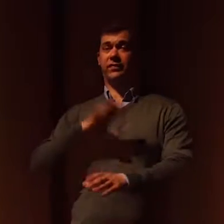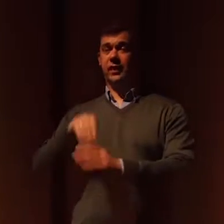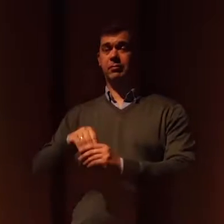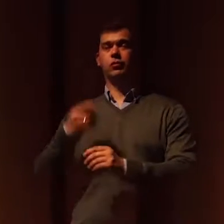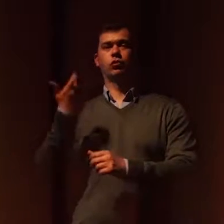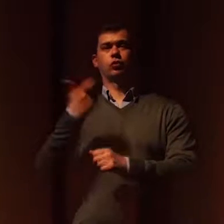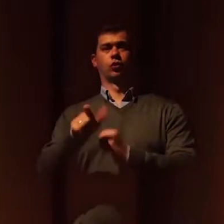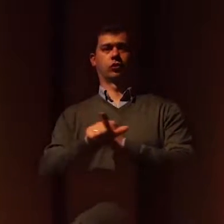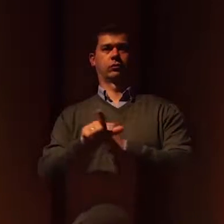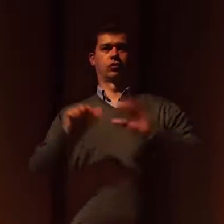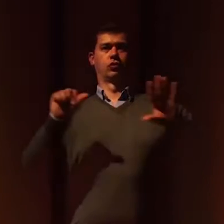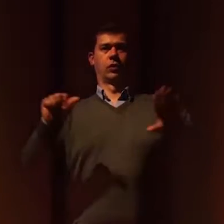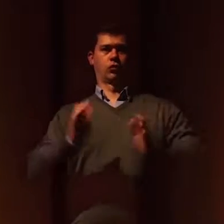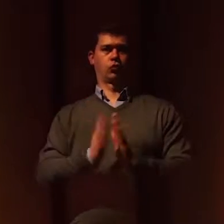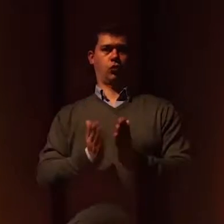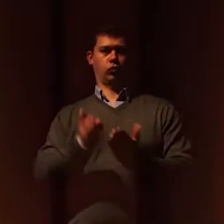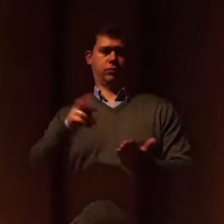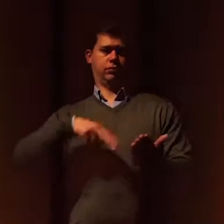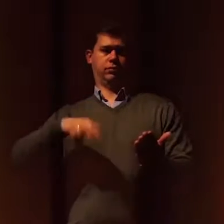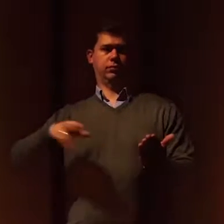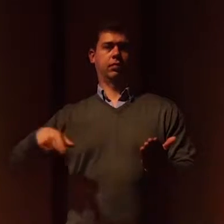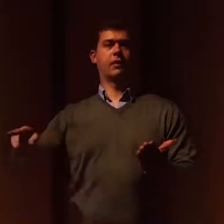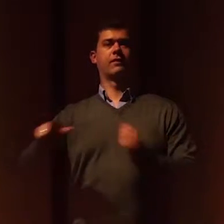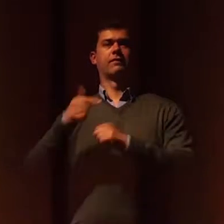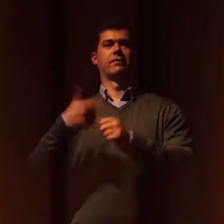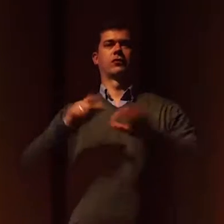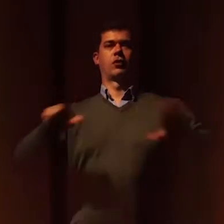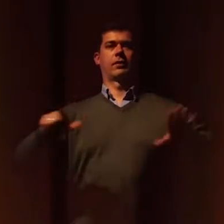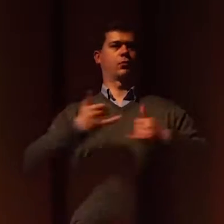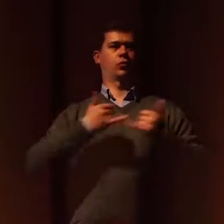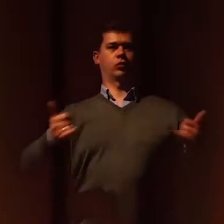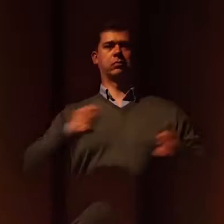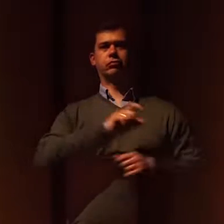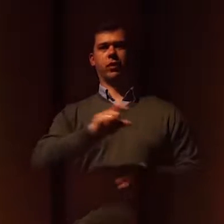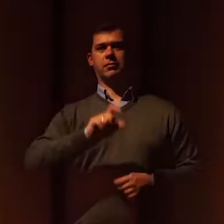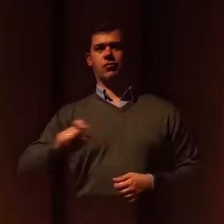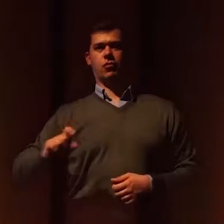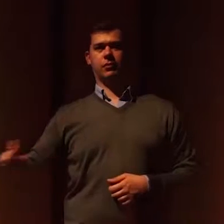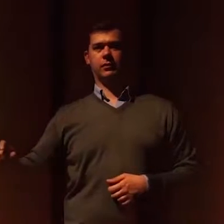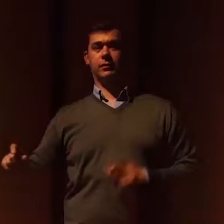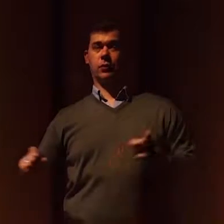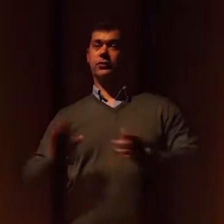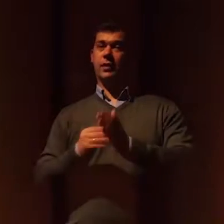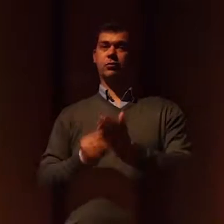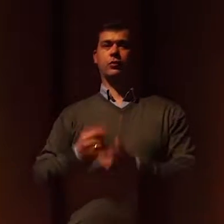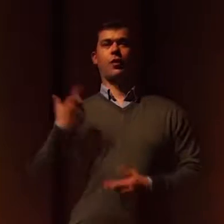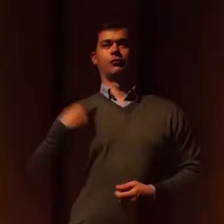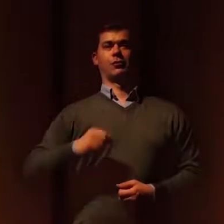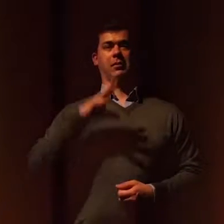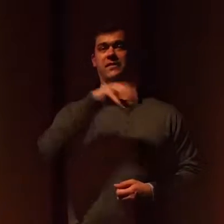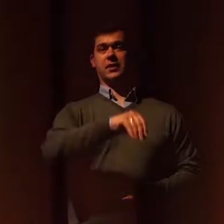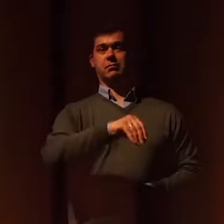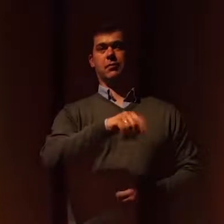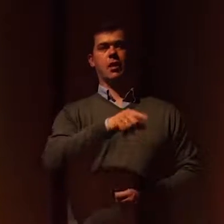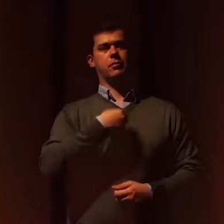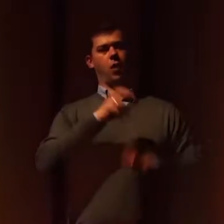176 podręczników do 27 przedmiotów i na przykład analizowano postacie które występują